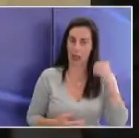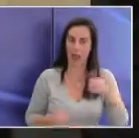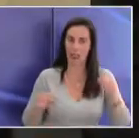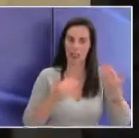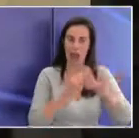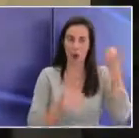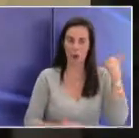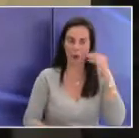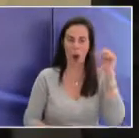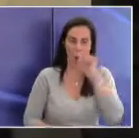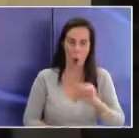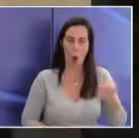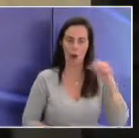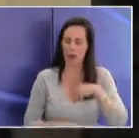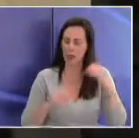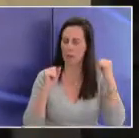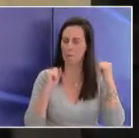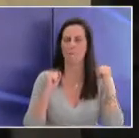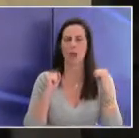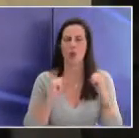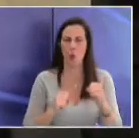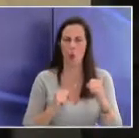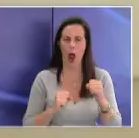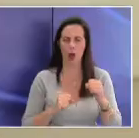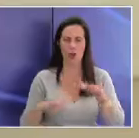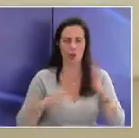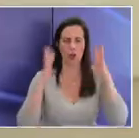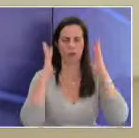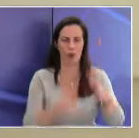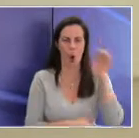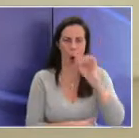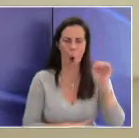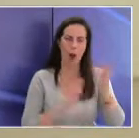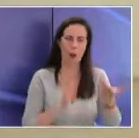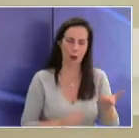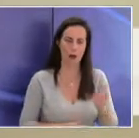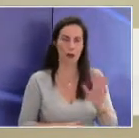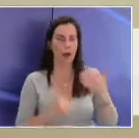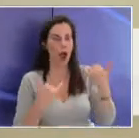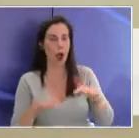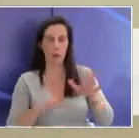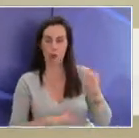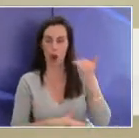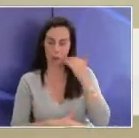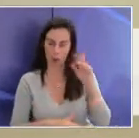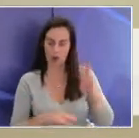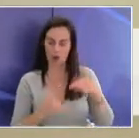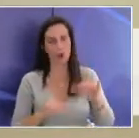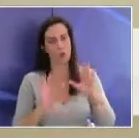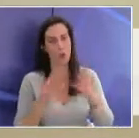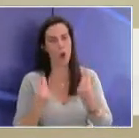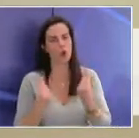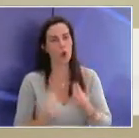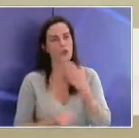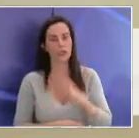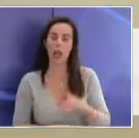אני מניחה שהממשלה הייתה מתגוללת עליו כבר. הממשל האמריקאי הנוכחי הוא ממשל מאוד מאוד ידידותי למדינת ישראל. יחד